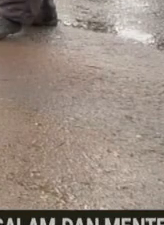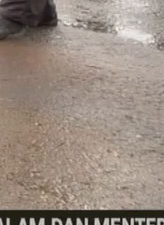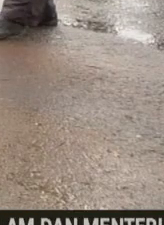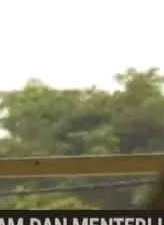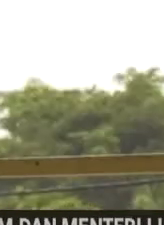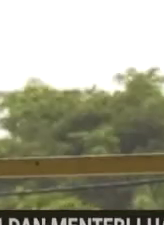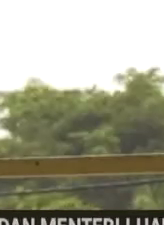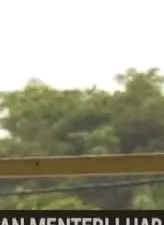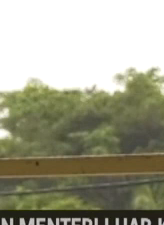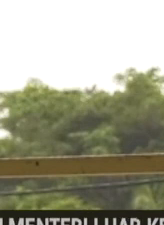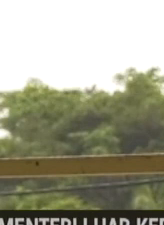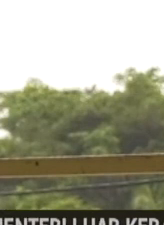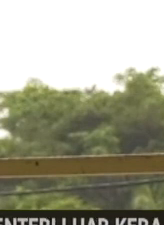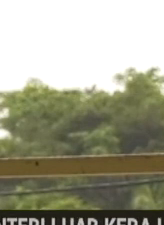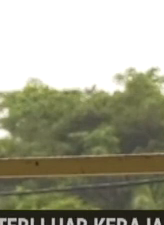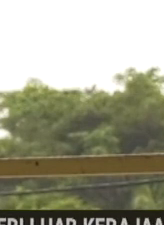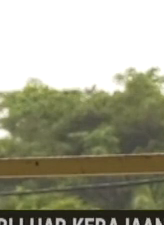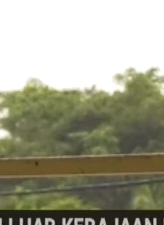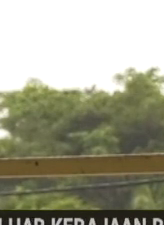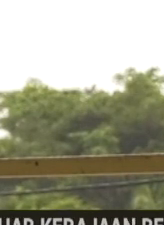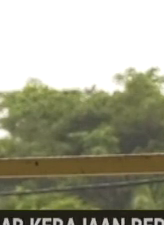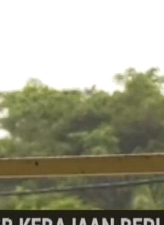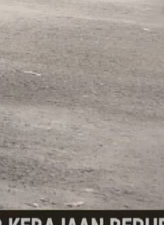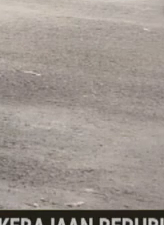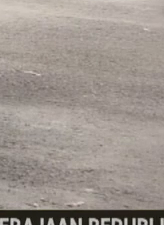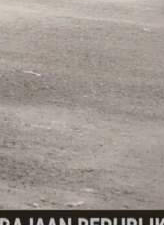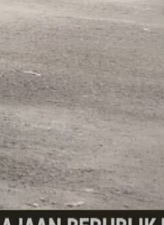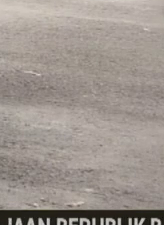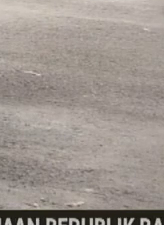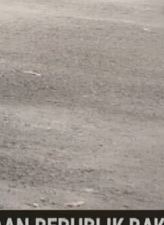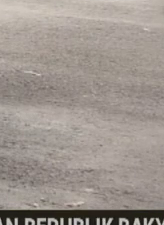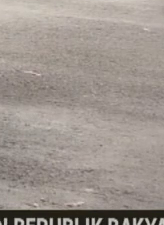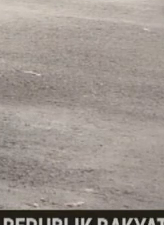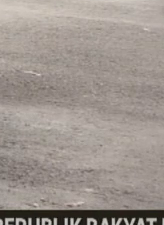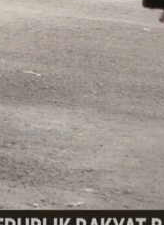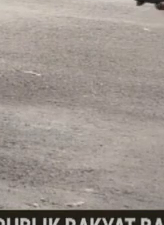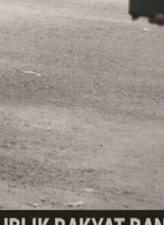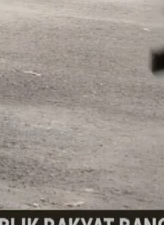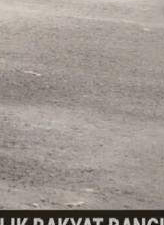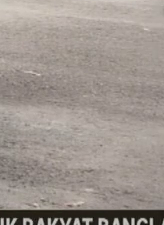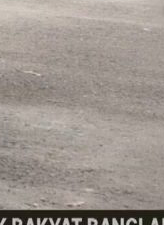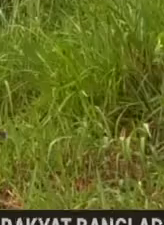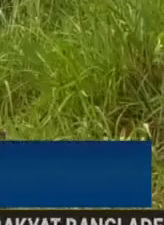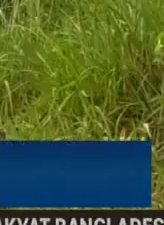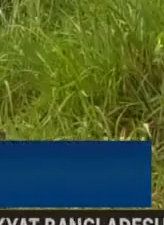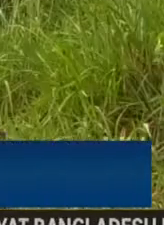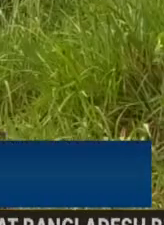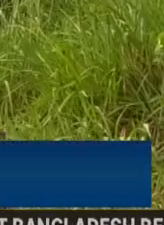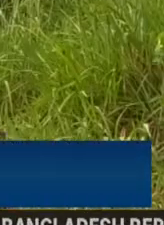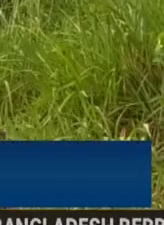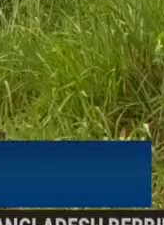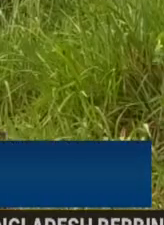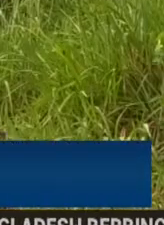acara diketuai oleh dokter Farizal bin Usman pemangku ketua pengarah perhematan awam antara lain bertujuan